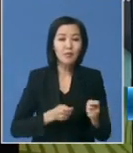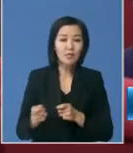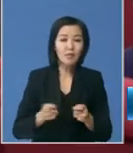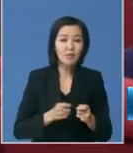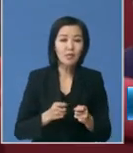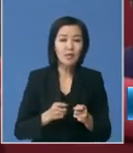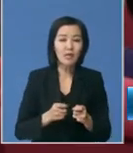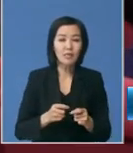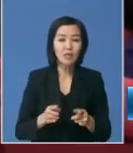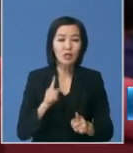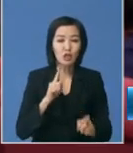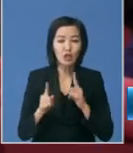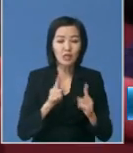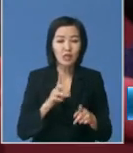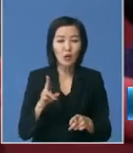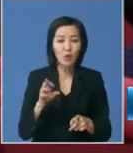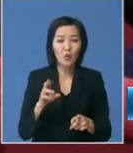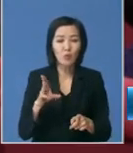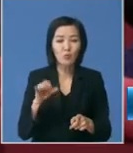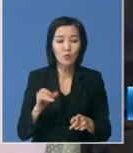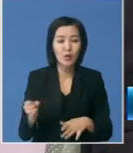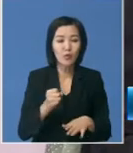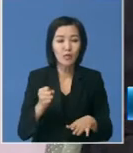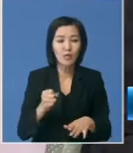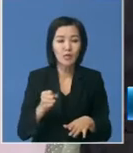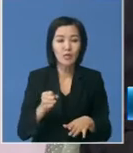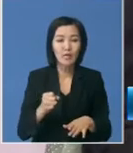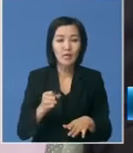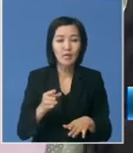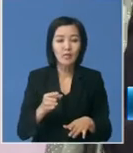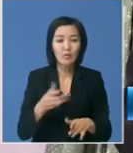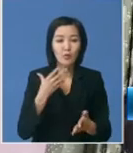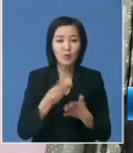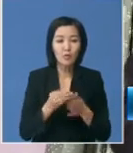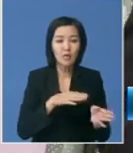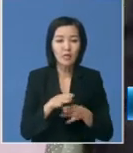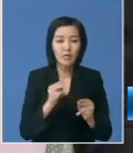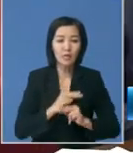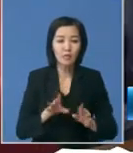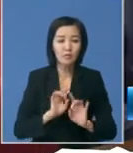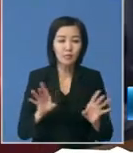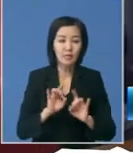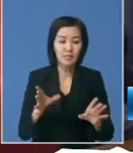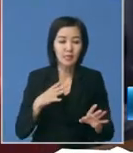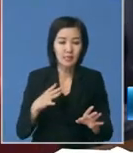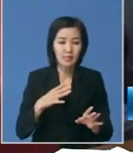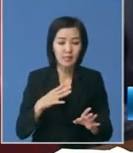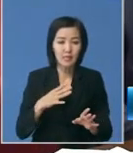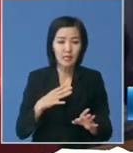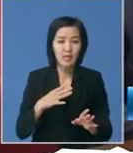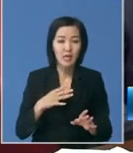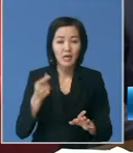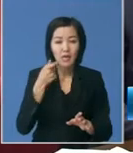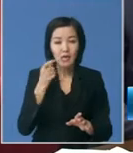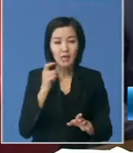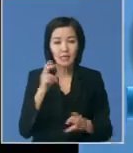емтихан іспетті жиында Көксу ауданының басшысы да есеп берді. Алмас Әділ қант зауытын газға қосу мәселесін көтерді. Осы арқылы қаржылай